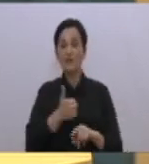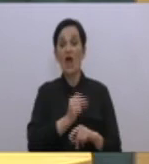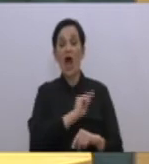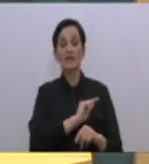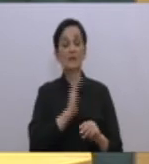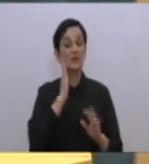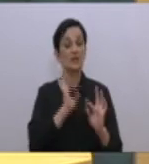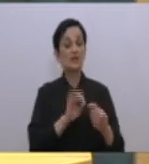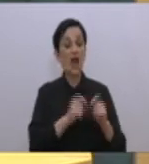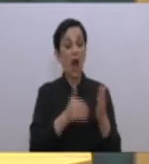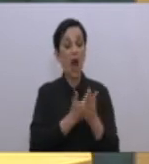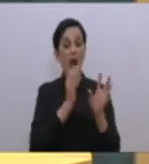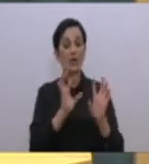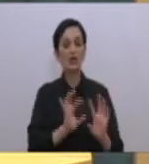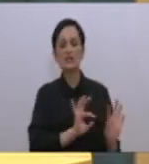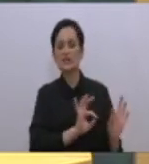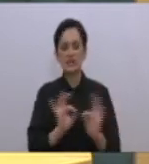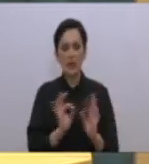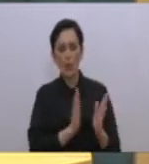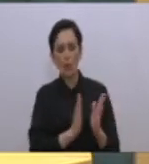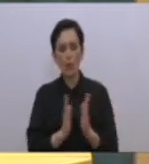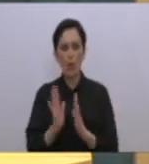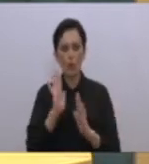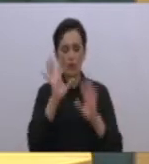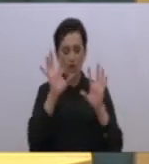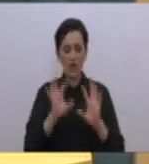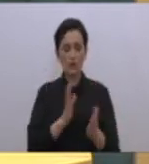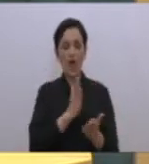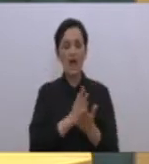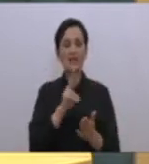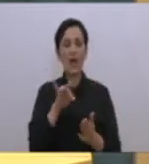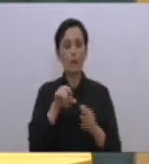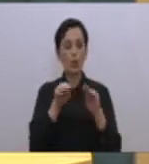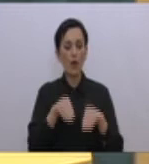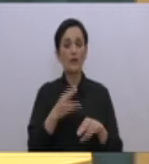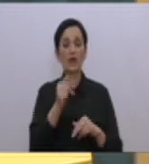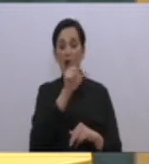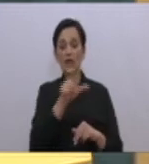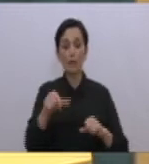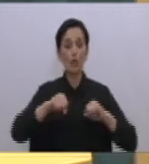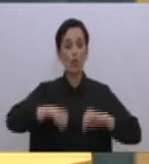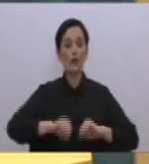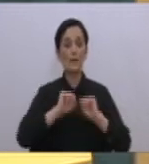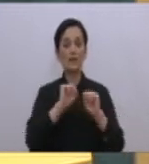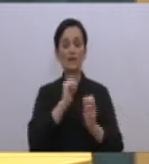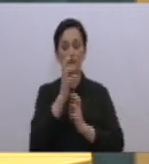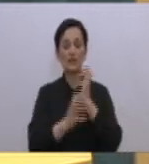სამართალდაღოვათა ახალი კოდექსი სისტემურად მოწესრიგდება კანონის არსებული დებულებები და ადამიანის უფლებათა დაცვის